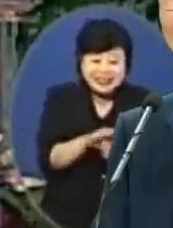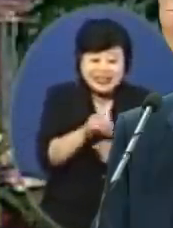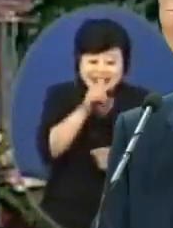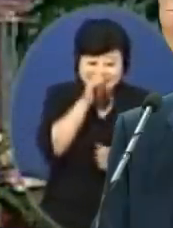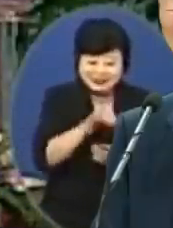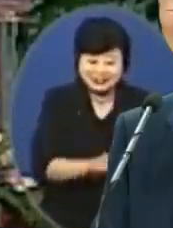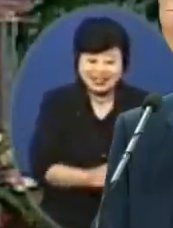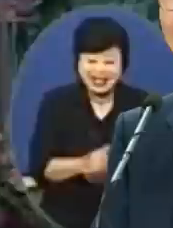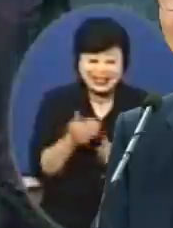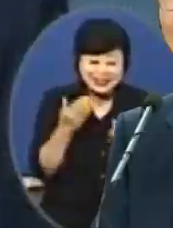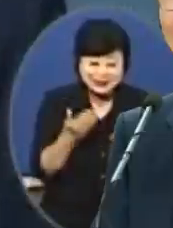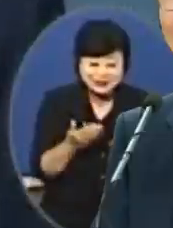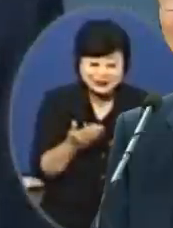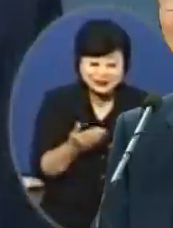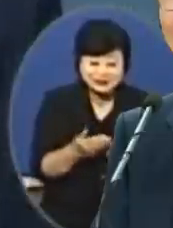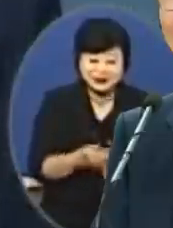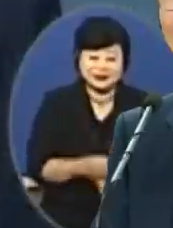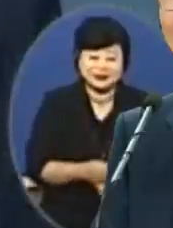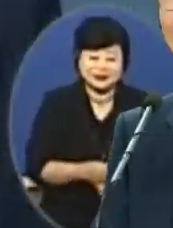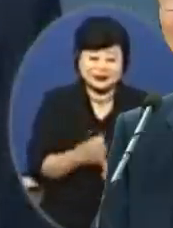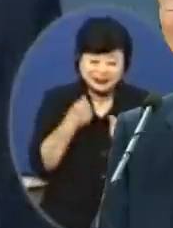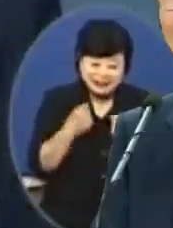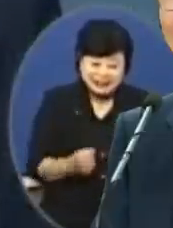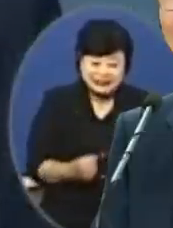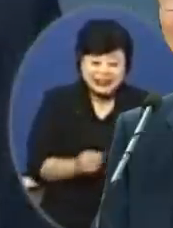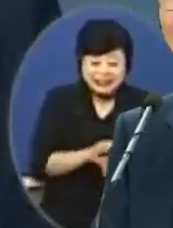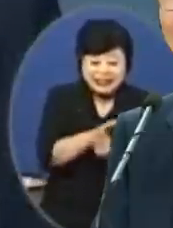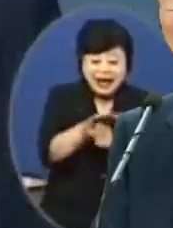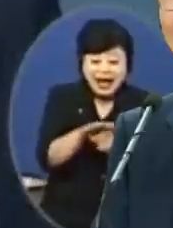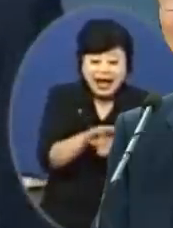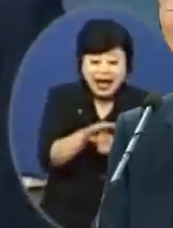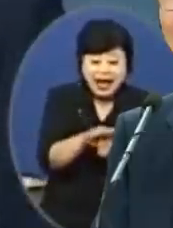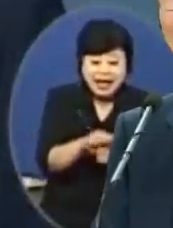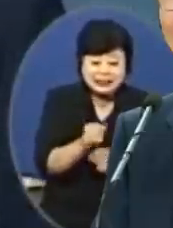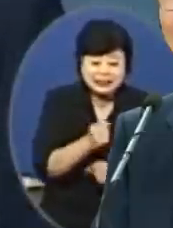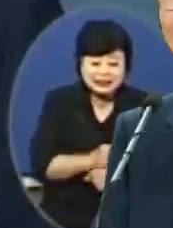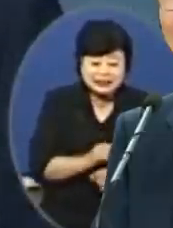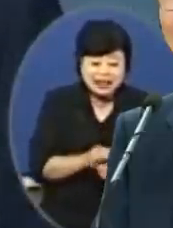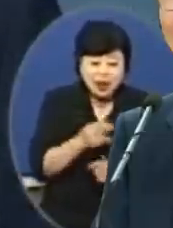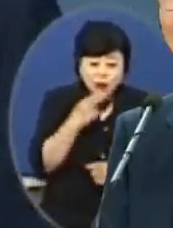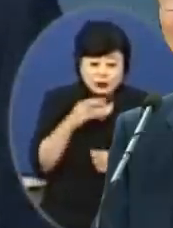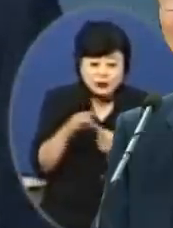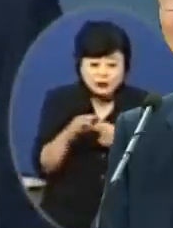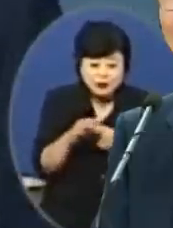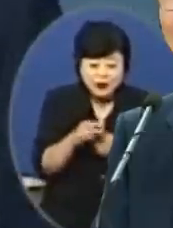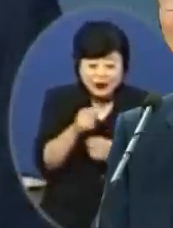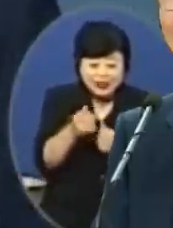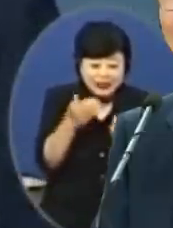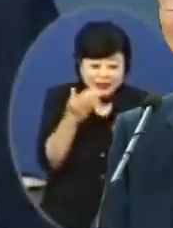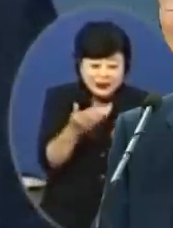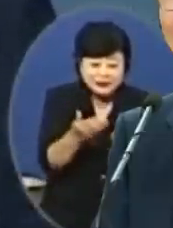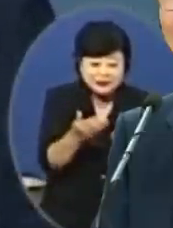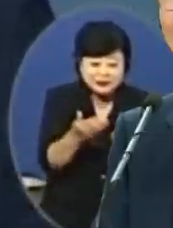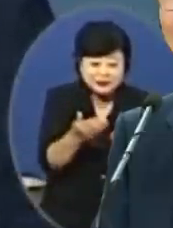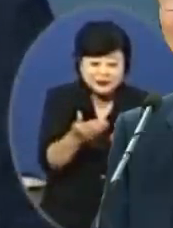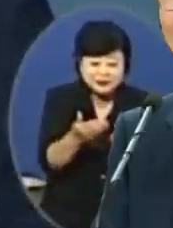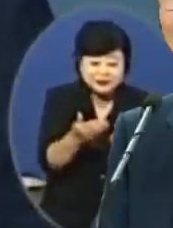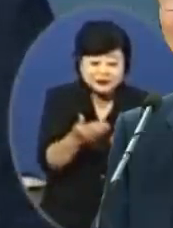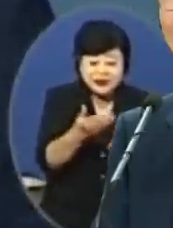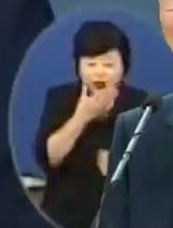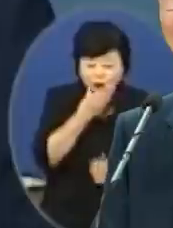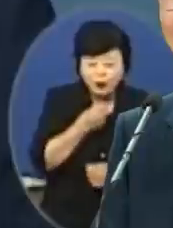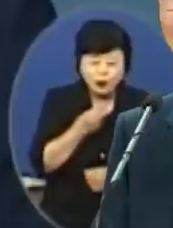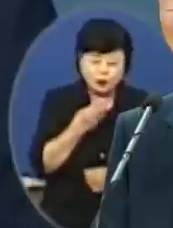것입니다. 하나님은 존재가 사랑이기 때문에 사랑하지 않고는 하나님이